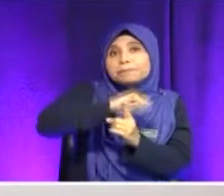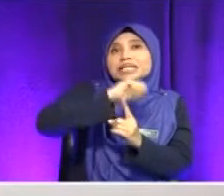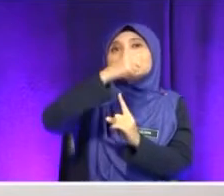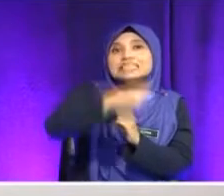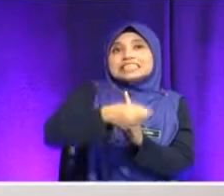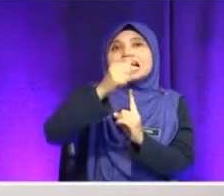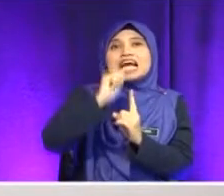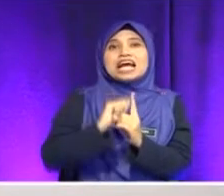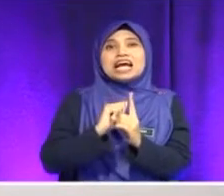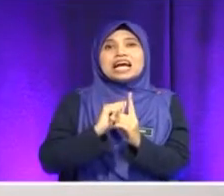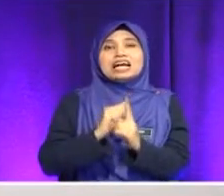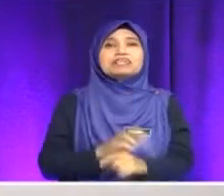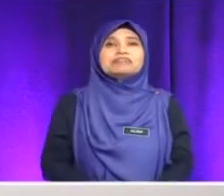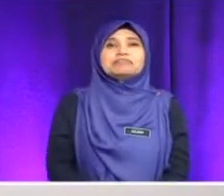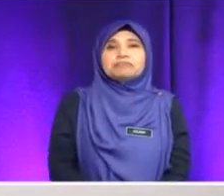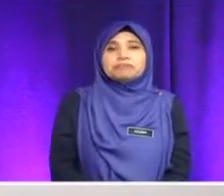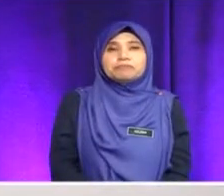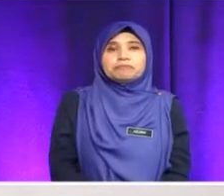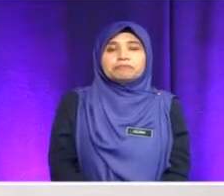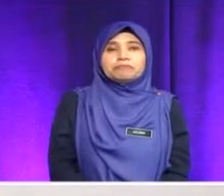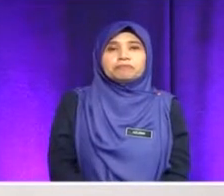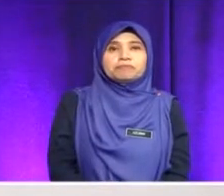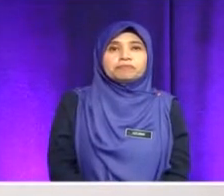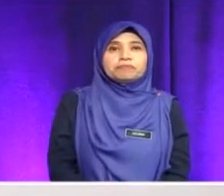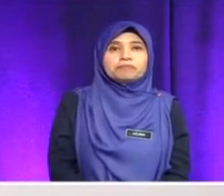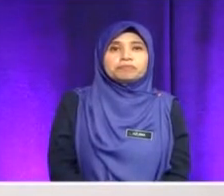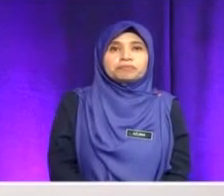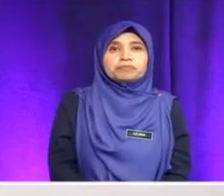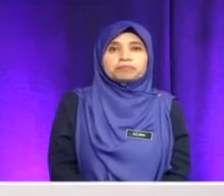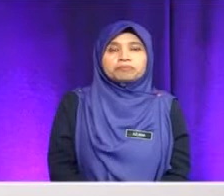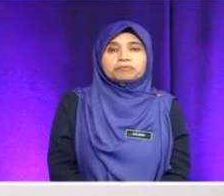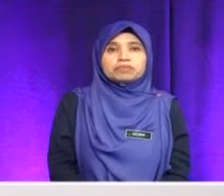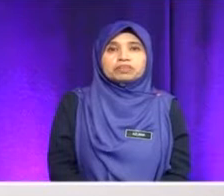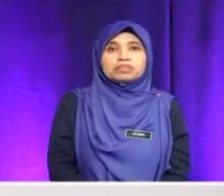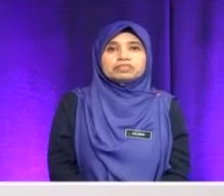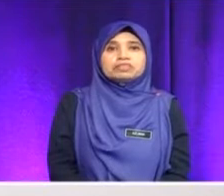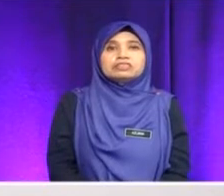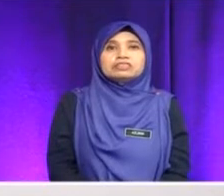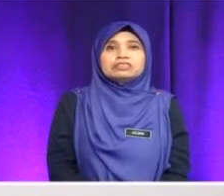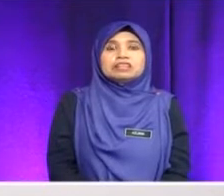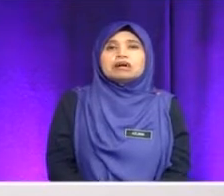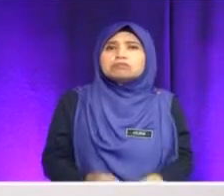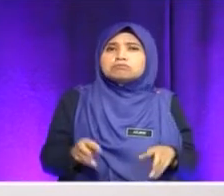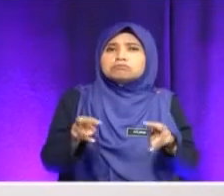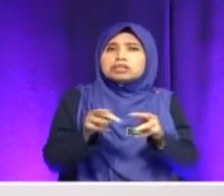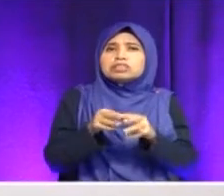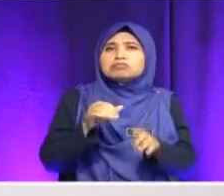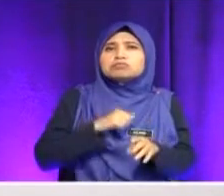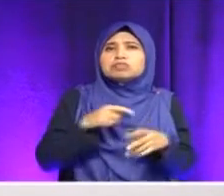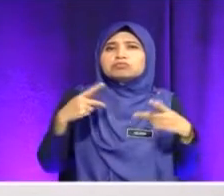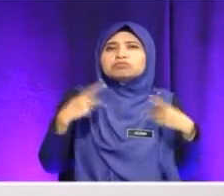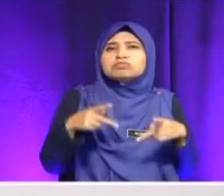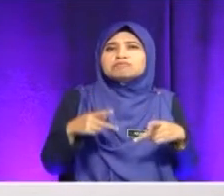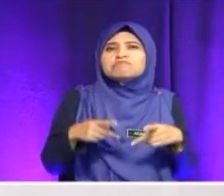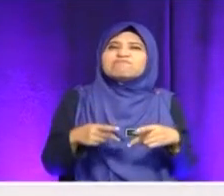batu namanya bisa itulah bentuk dia dipanggil bentuk pisang betul 1000 jadi Cikgu agak-agak cukup lagi bapak-bapak